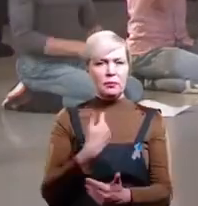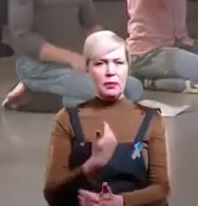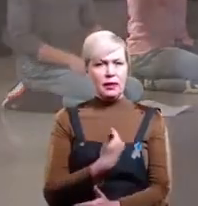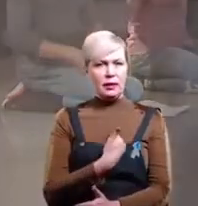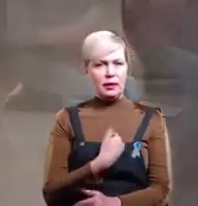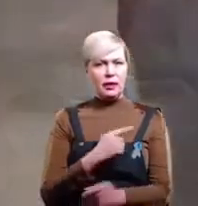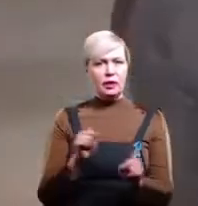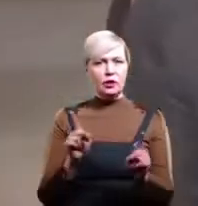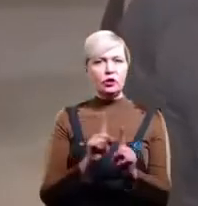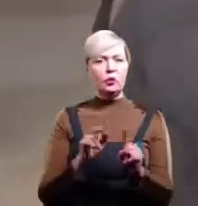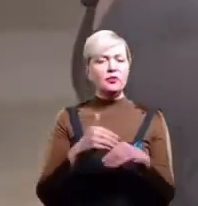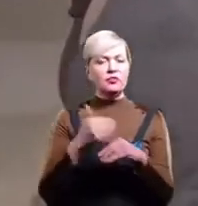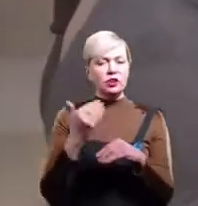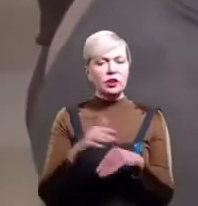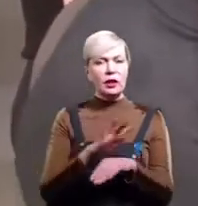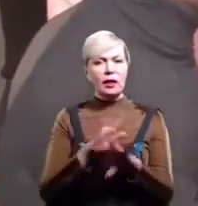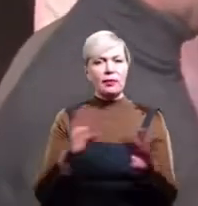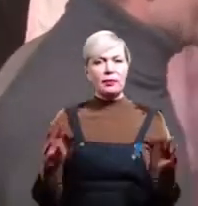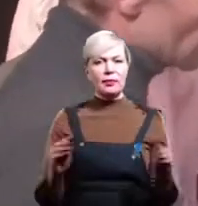не згасати.